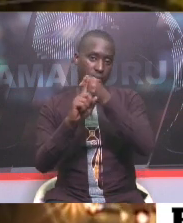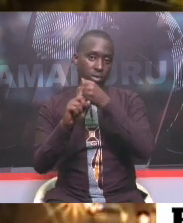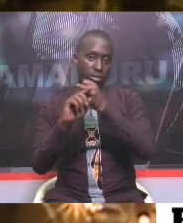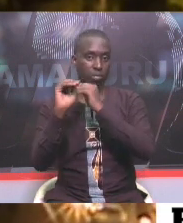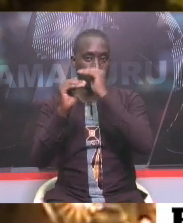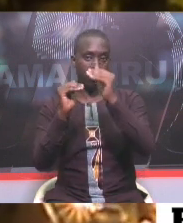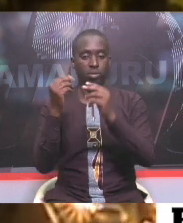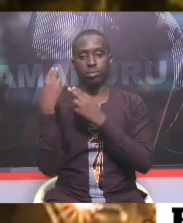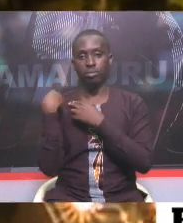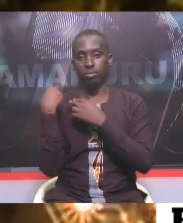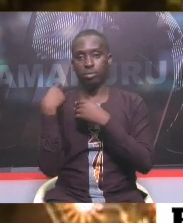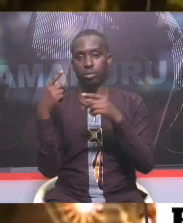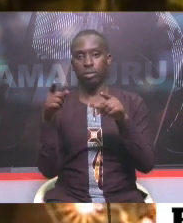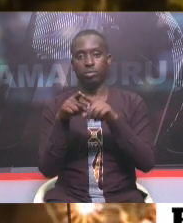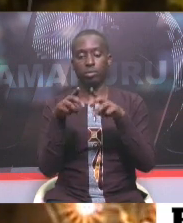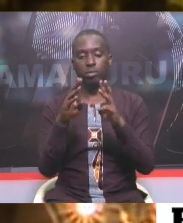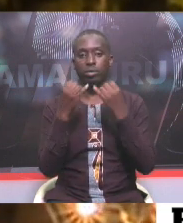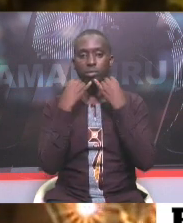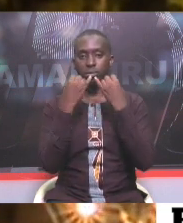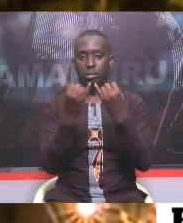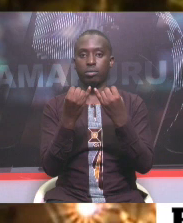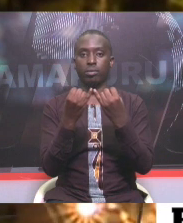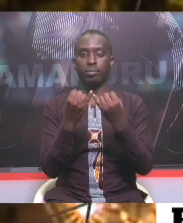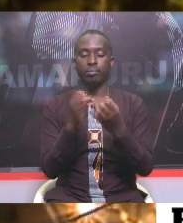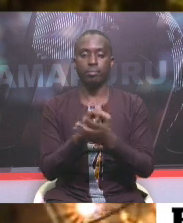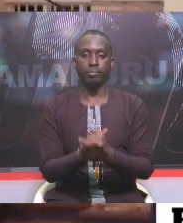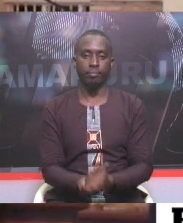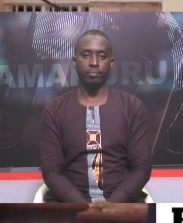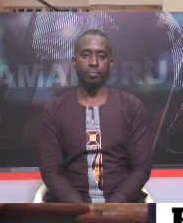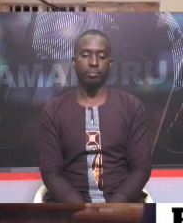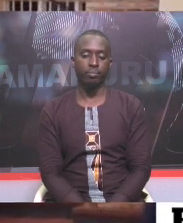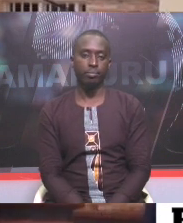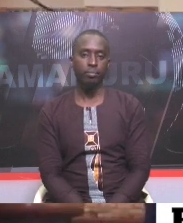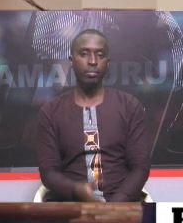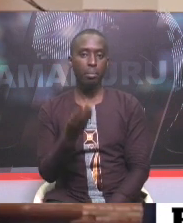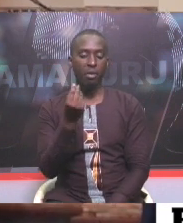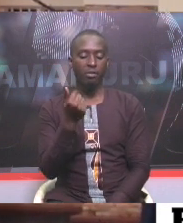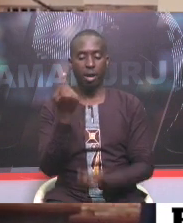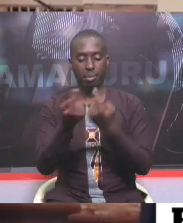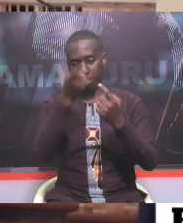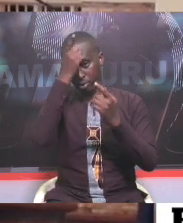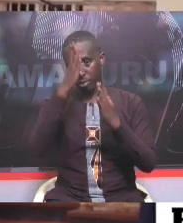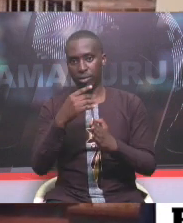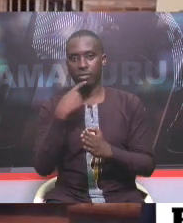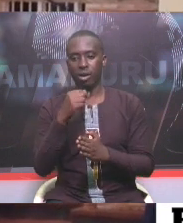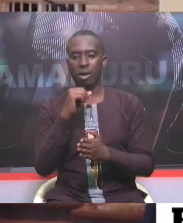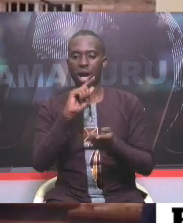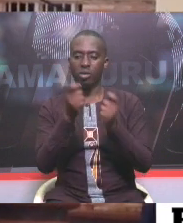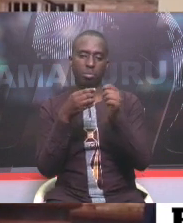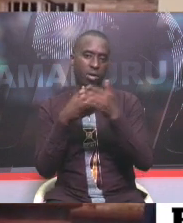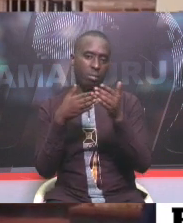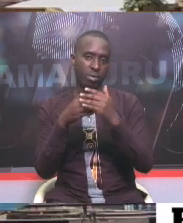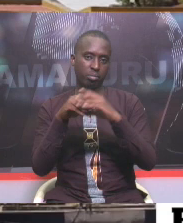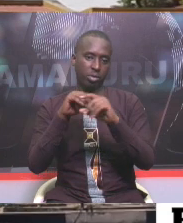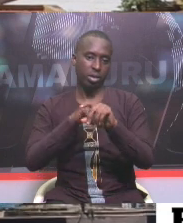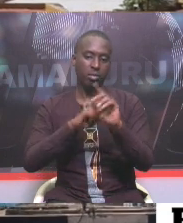nzego zibishinzwe nk'uko tubigezweho na Pacific Naturitiman aya mafaranga amwe mu baturage bavuga ko ababera imbogamizi iyo